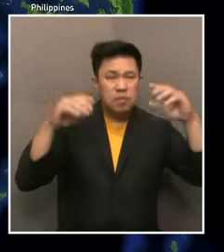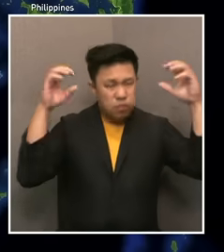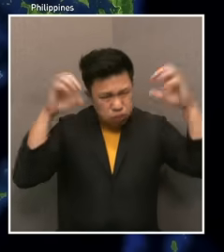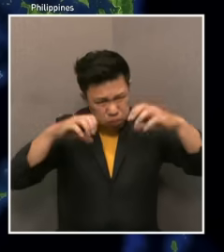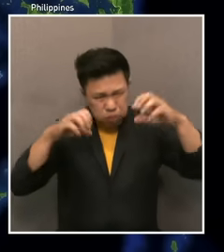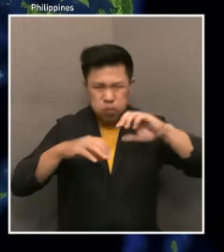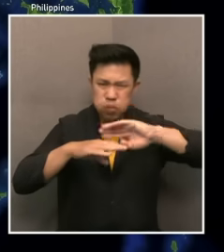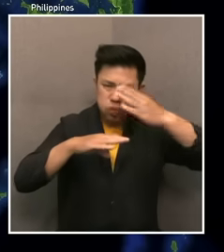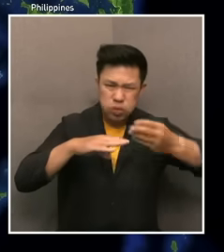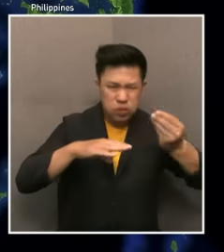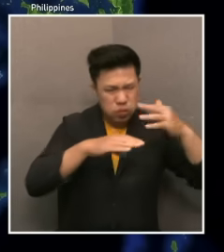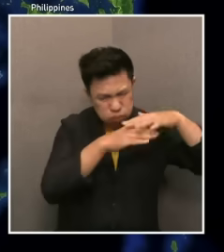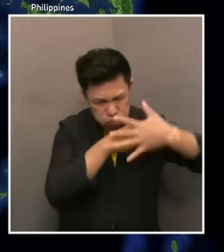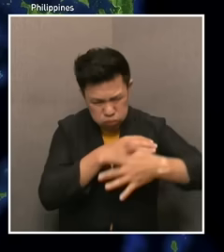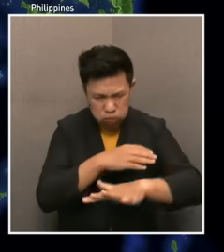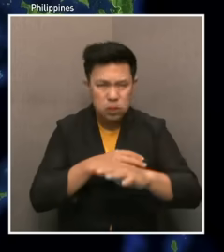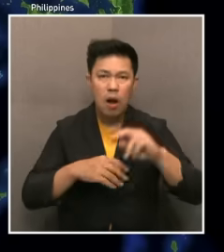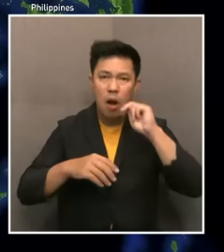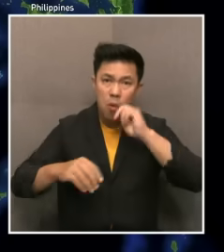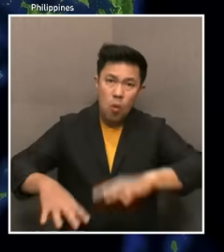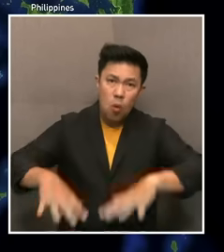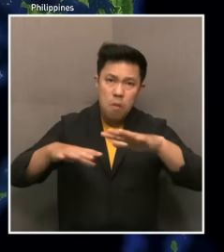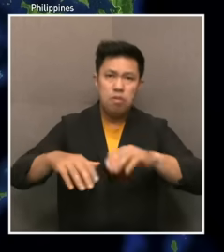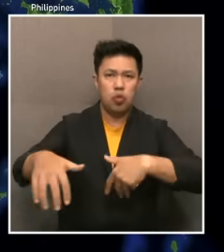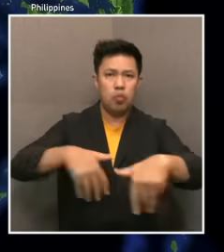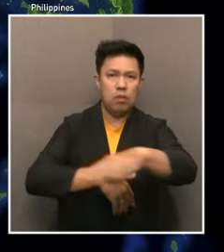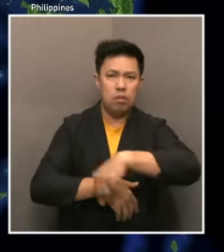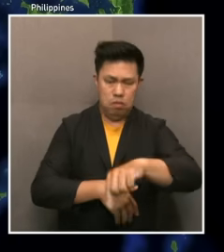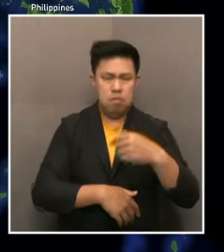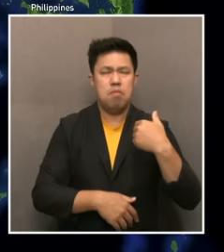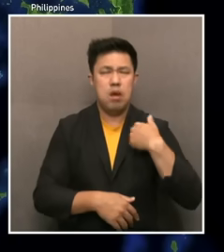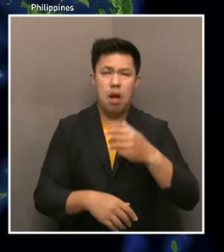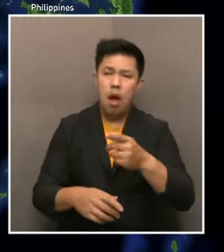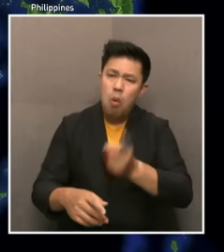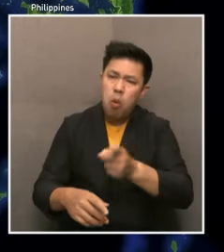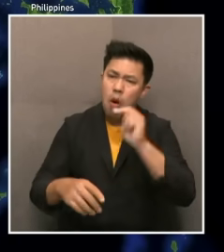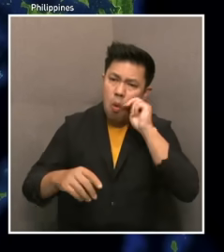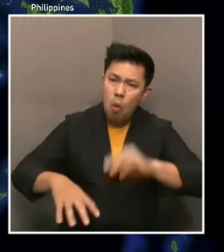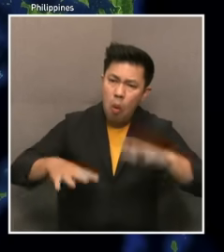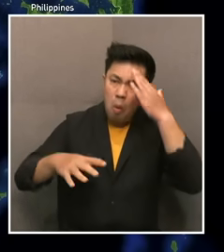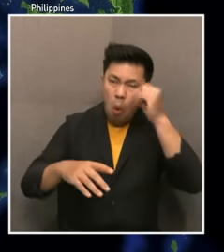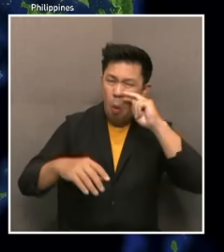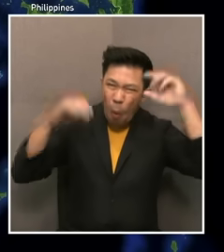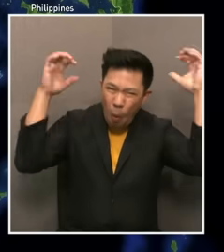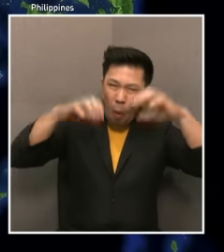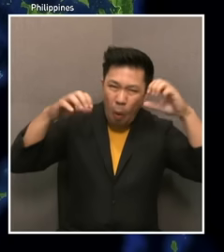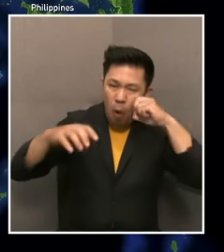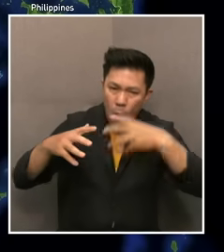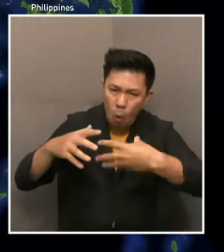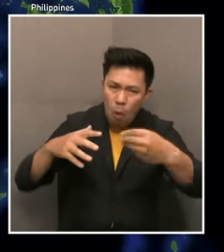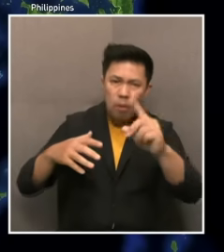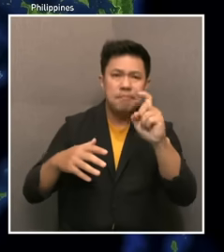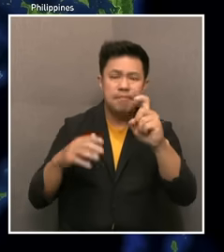ท่วมขังในเขตชุมชนเมืองที่อาจจะเป็นจุดที่เกิดน้ำท่วมขังอยู่เป็นประจำเนื่องจากระบายไม่ทันนะคะบริเวณจังหวัด